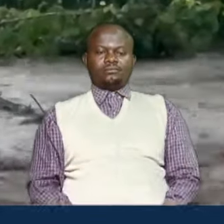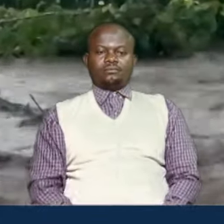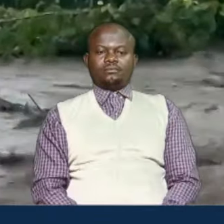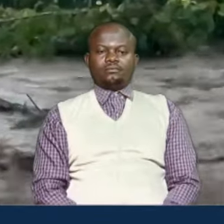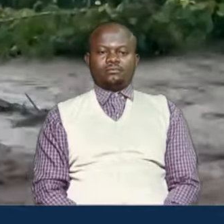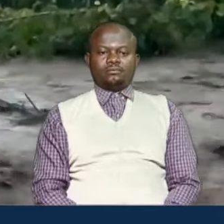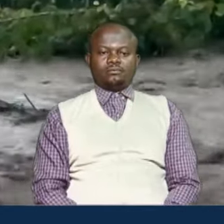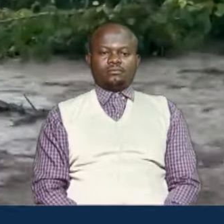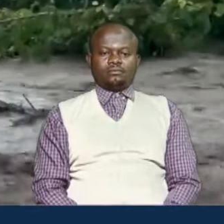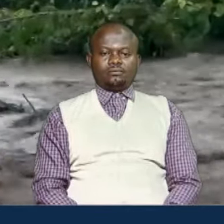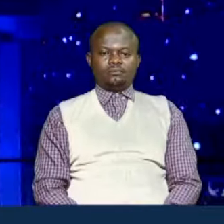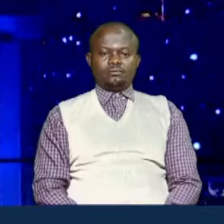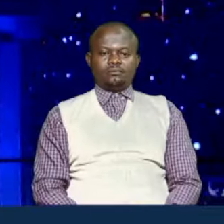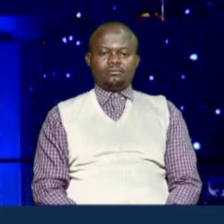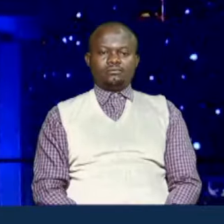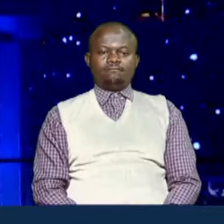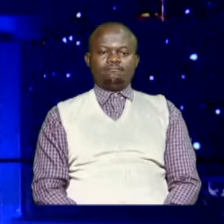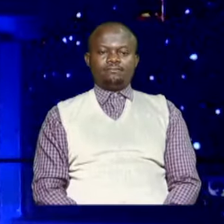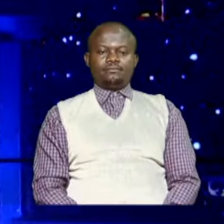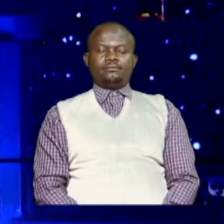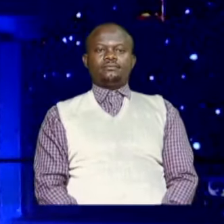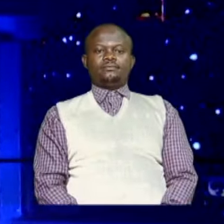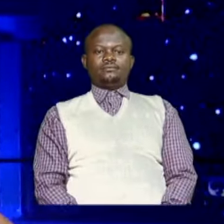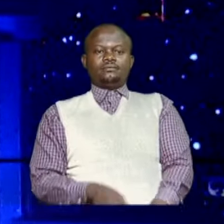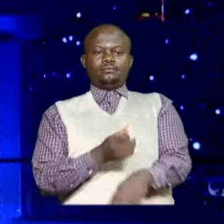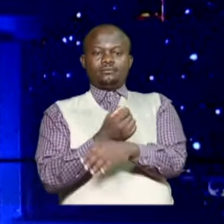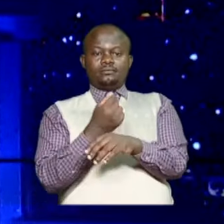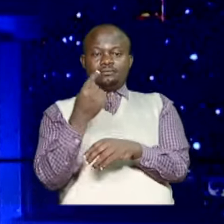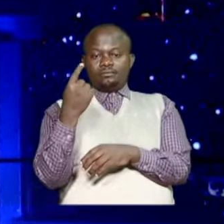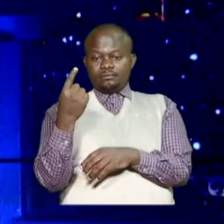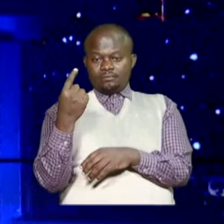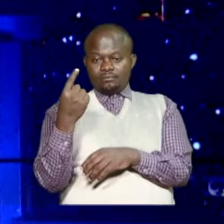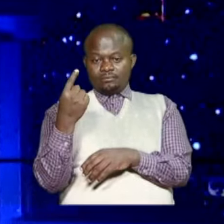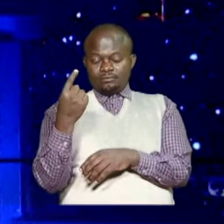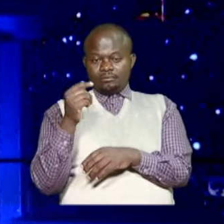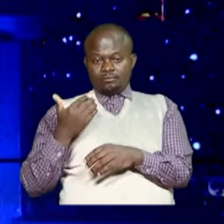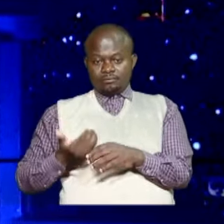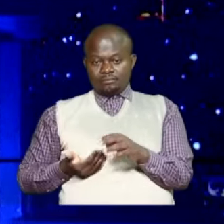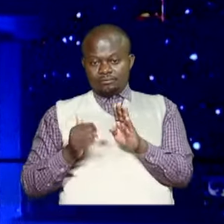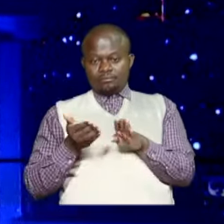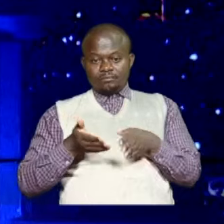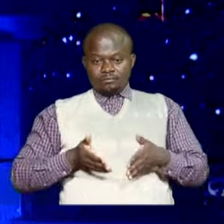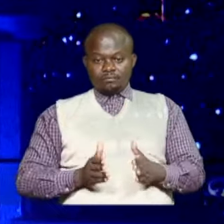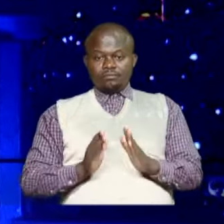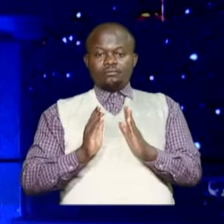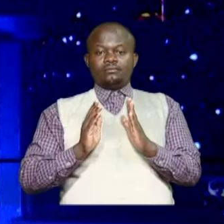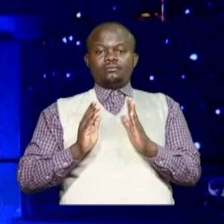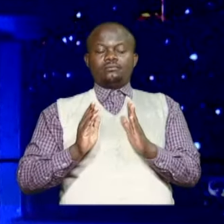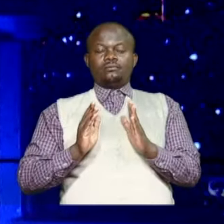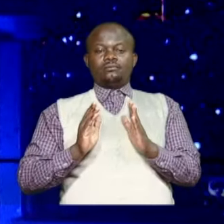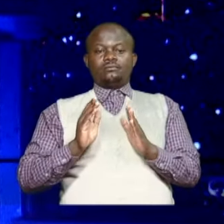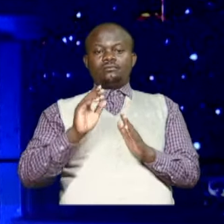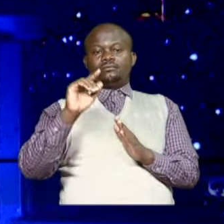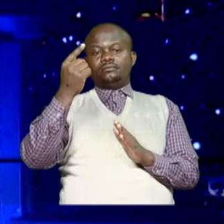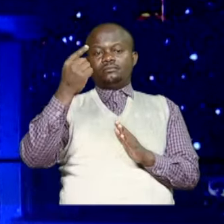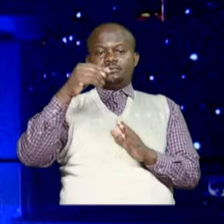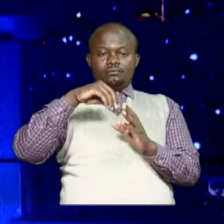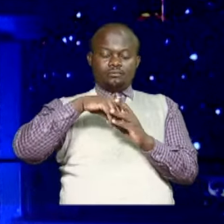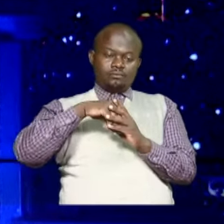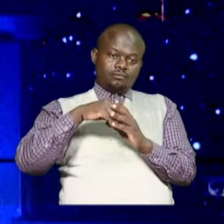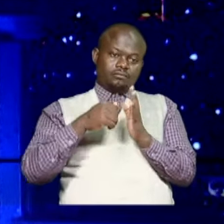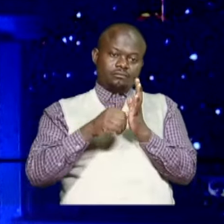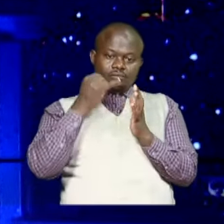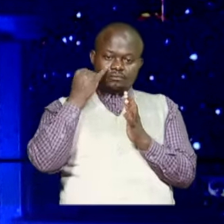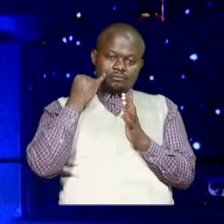Mutuyezu, i Kigali. Buri minota ibiri umugore apfa abyara, iki ni kimwe mu bibazo